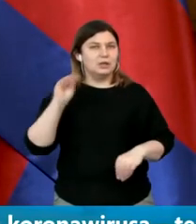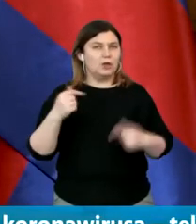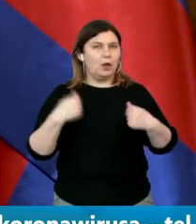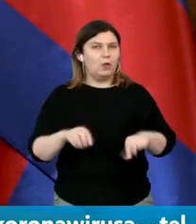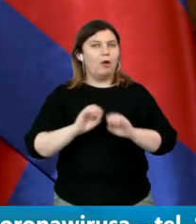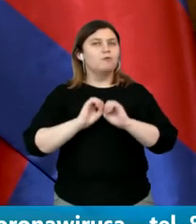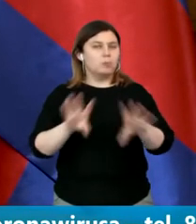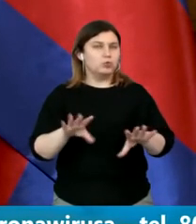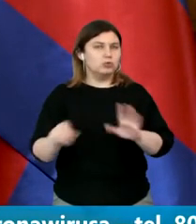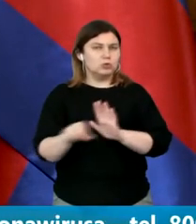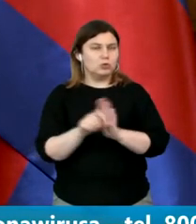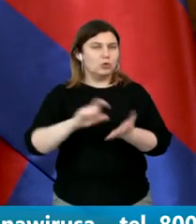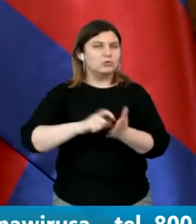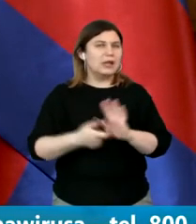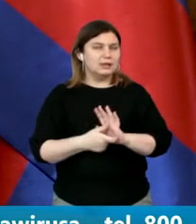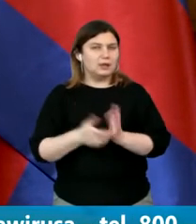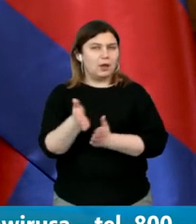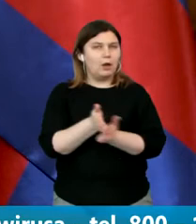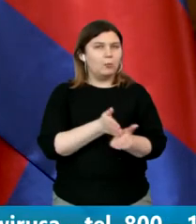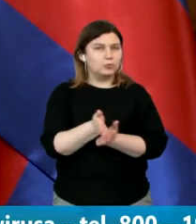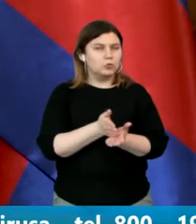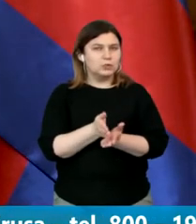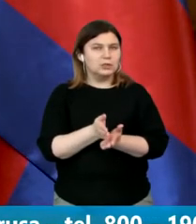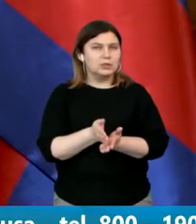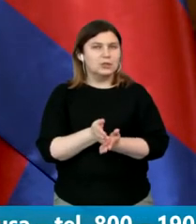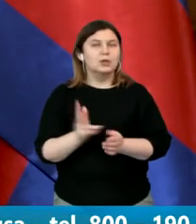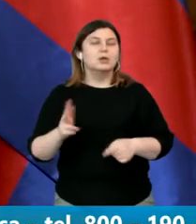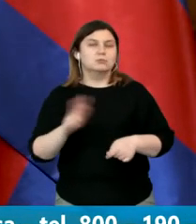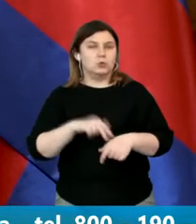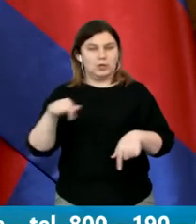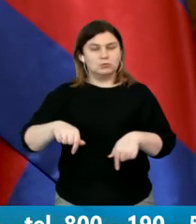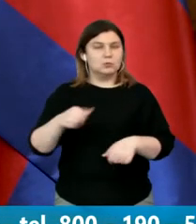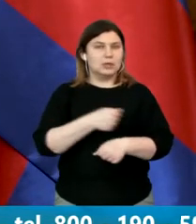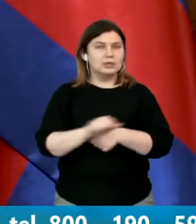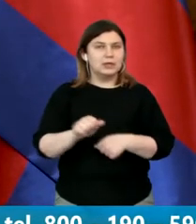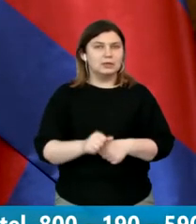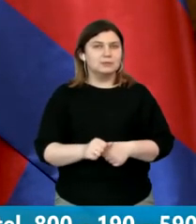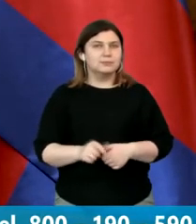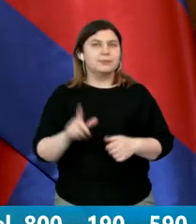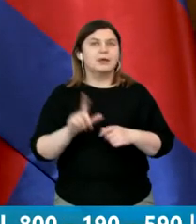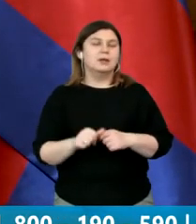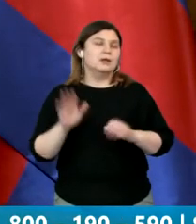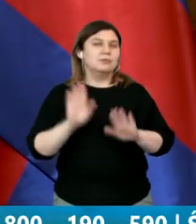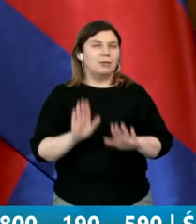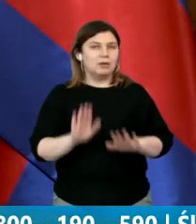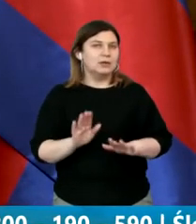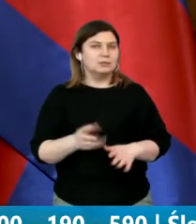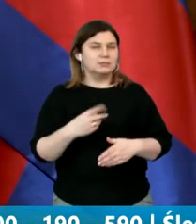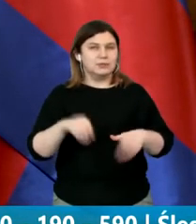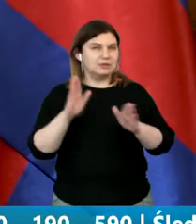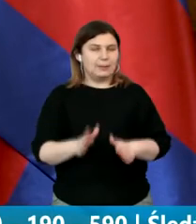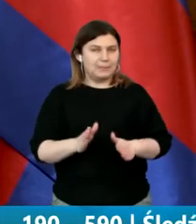wpuścić do sali obsługi, która tutaj funkcjonuje. No niestety na razie na nic takiego się nie zanosi, a